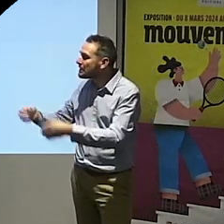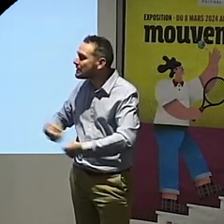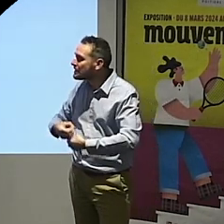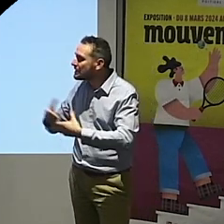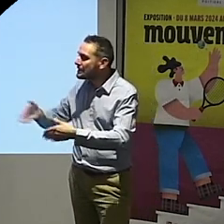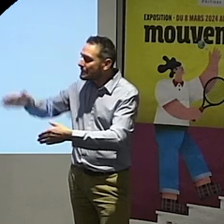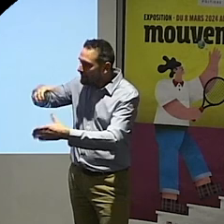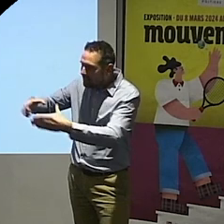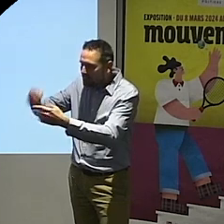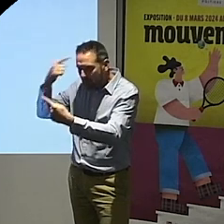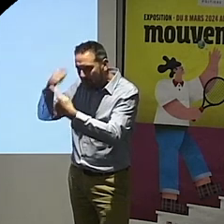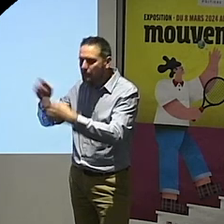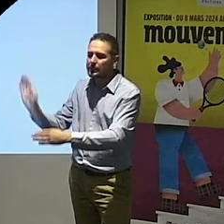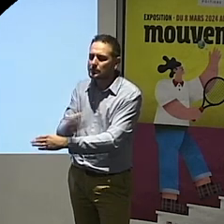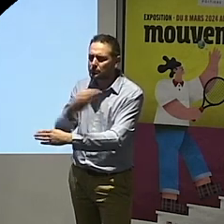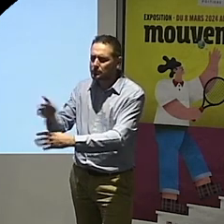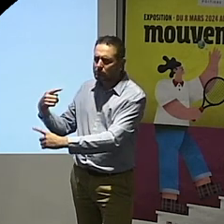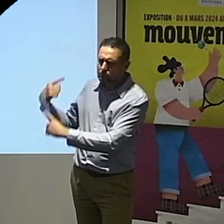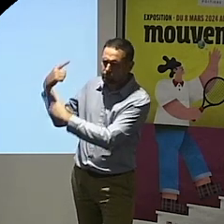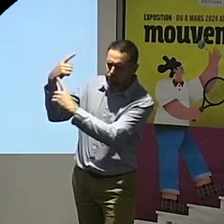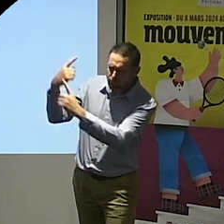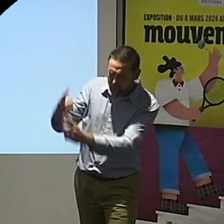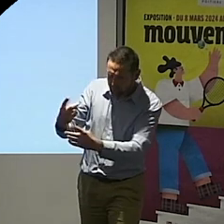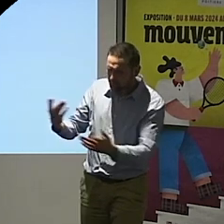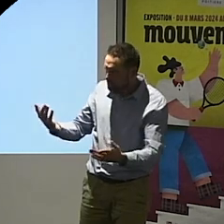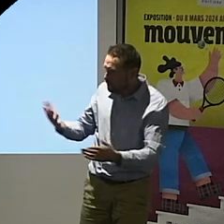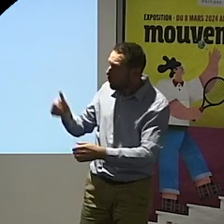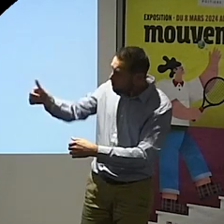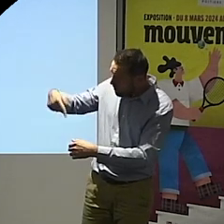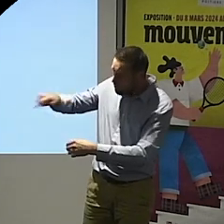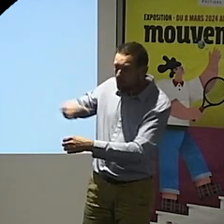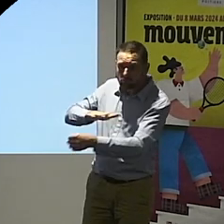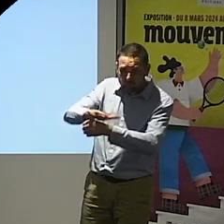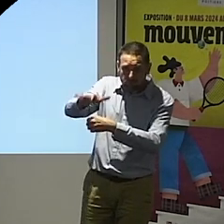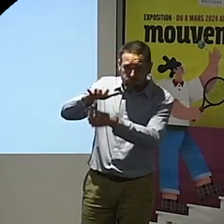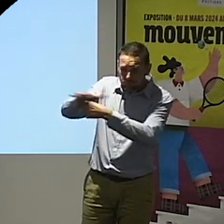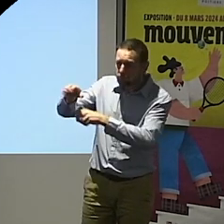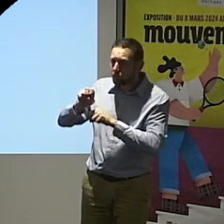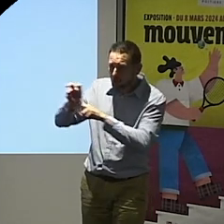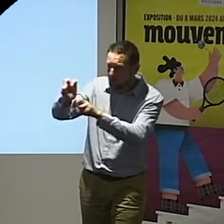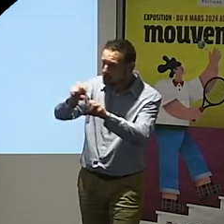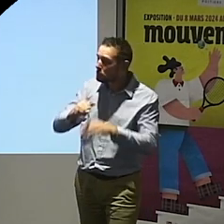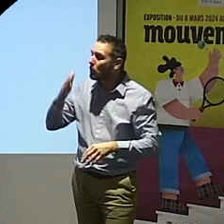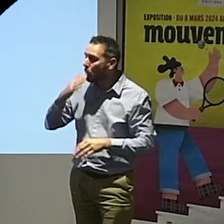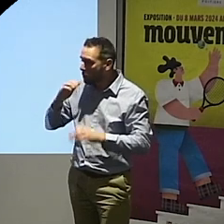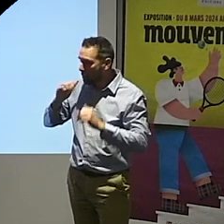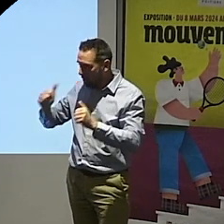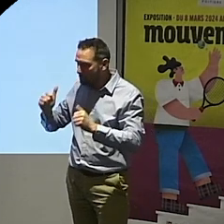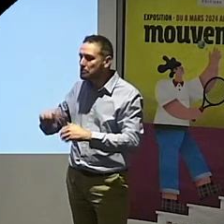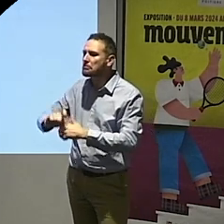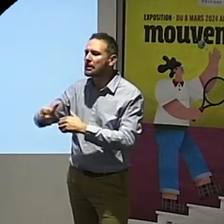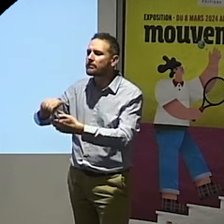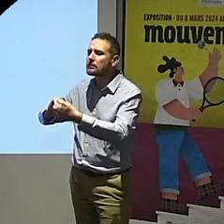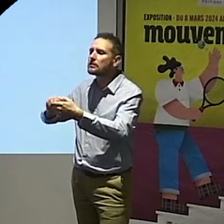du tennis de table depuis quelques années, qui pratique la compétition, qui voyage aussi. Donc je vais laisser le